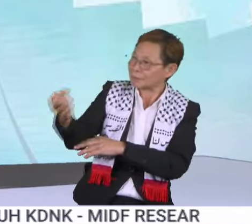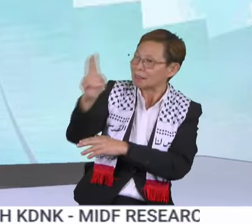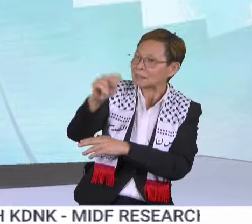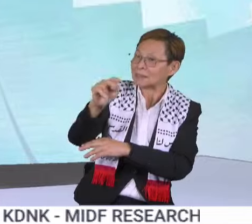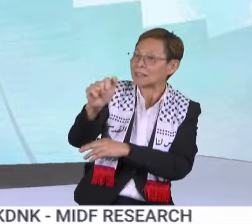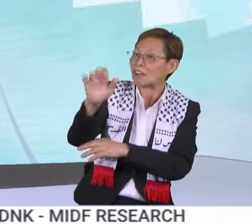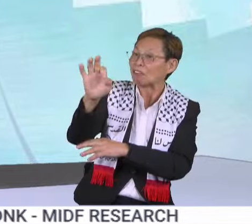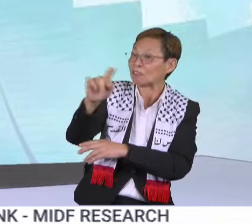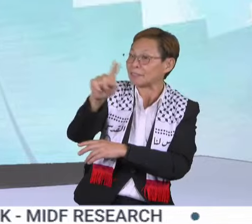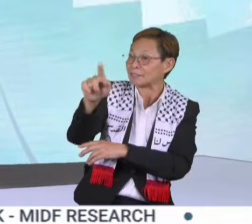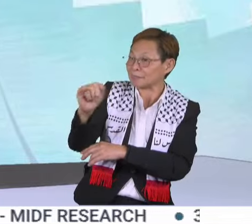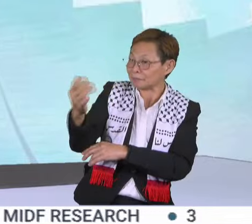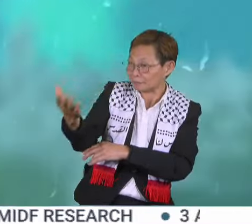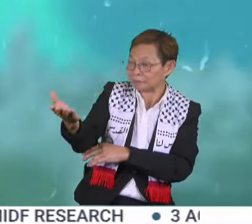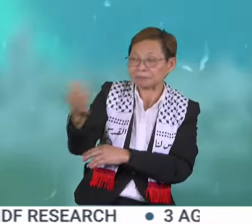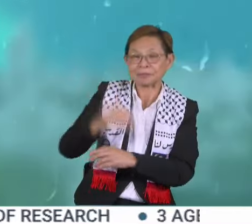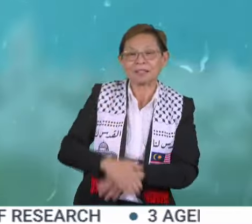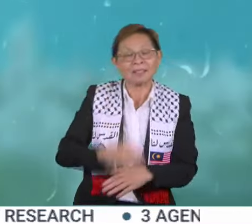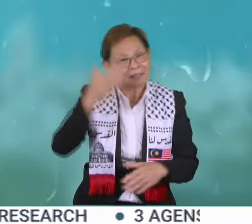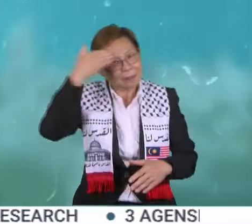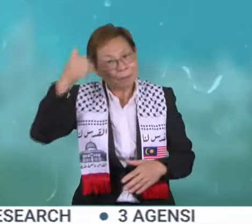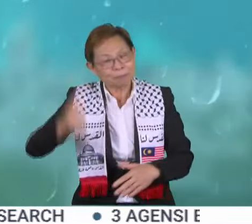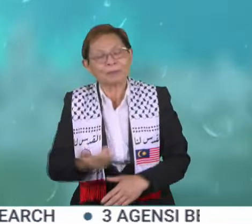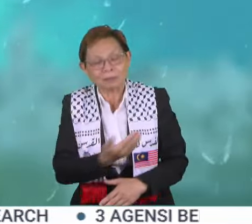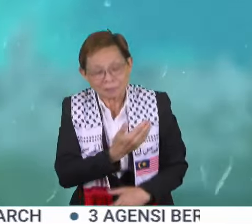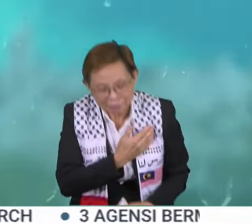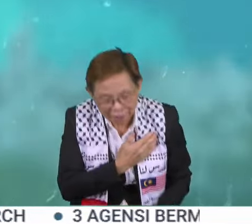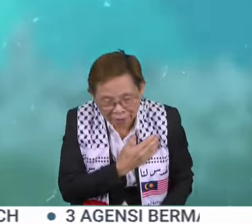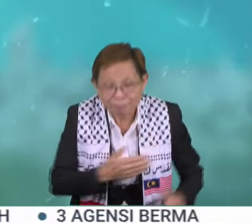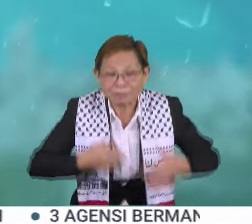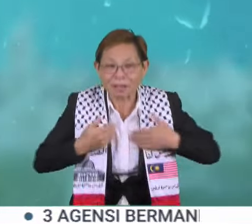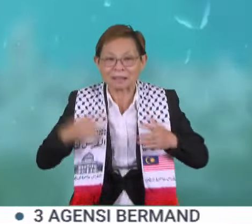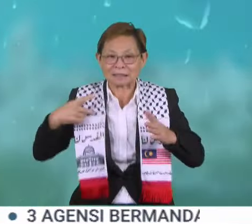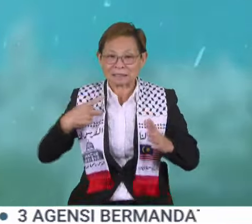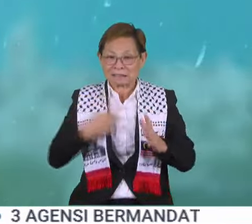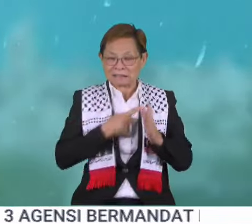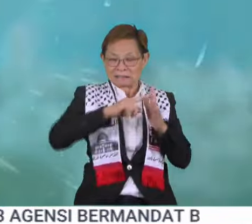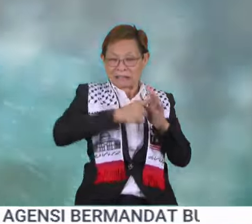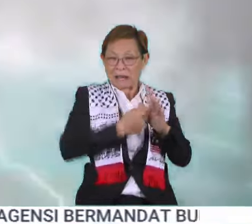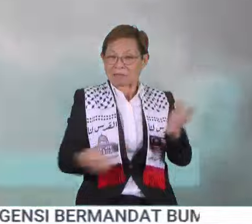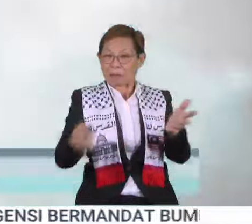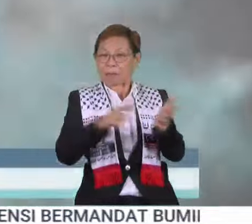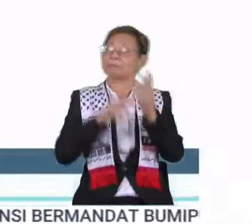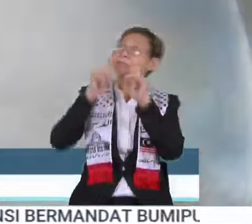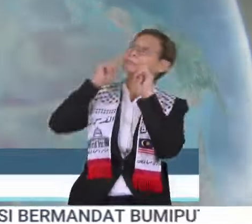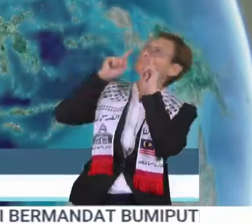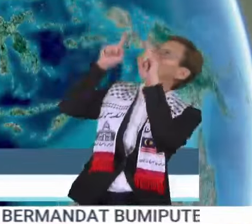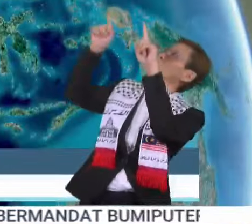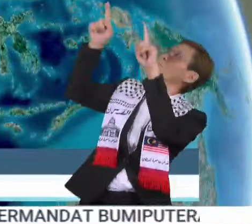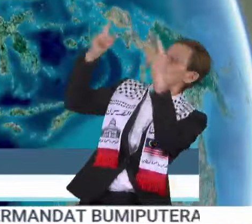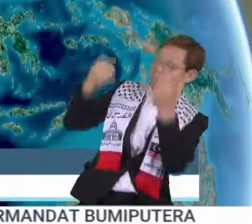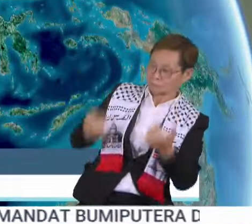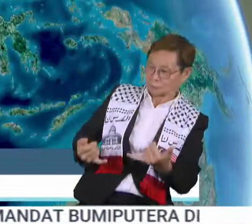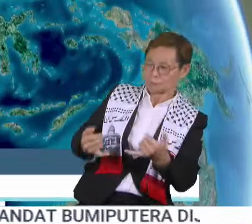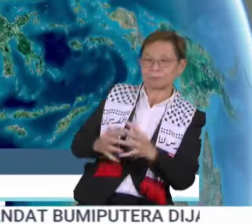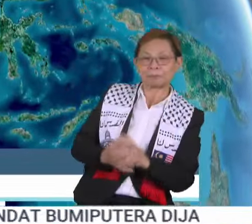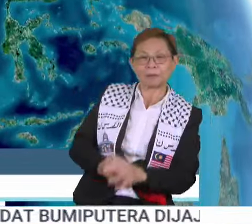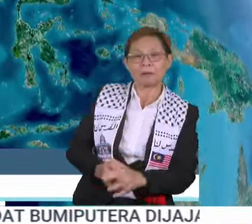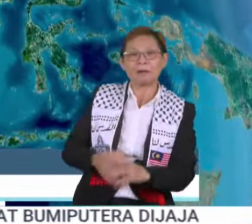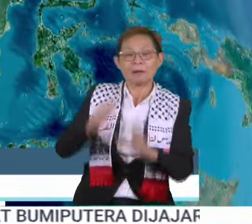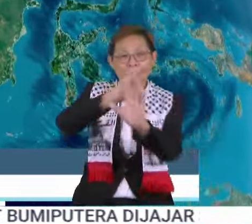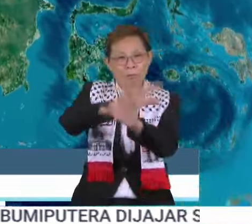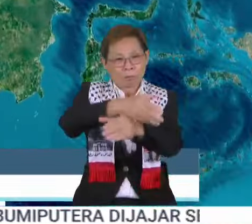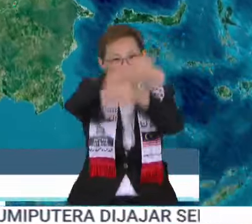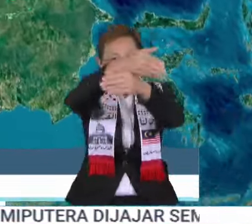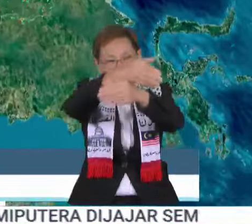Napizi. Assalamualaikum dan salam sejahtera. Kita mulakan laporan pada petang ini dengan melihat keadaan cuaca semasa. Imej